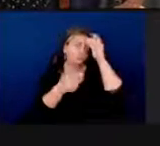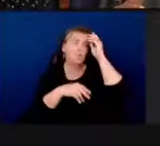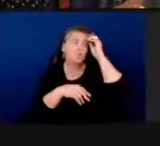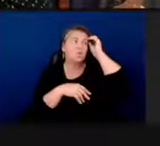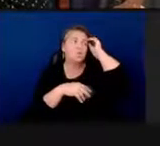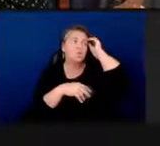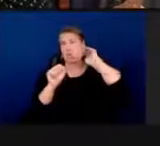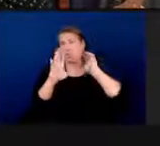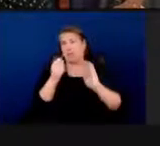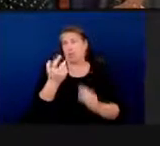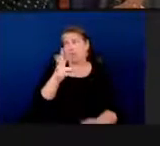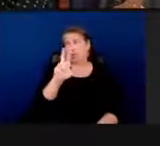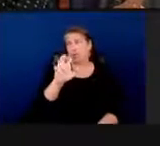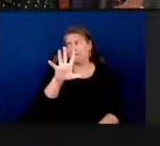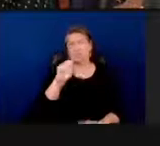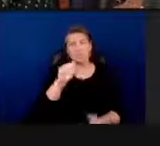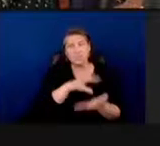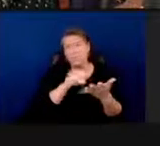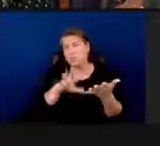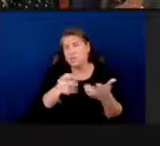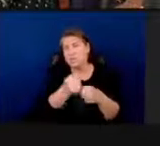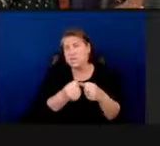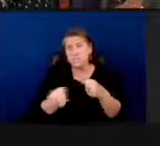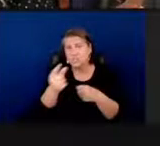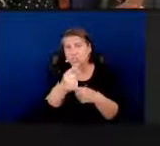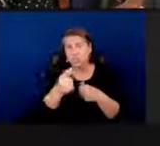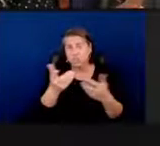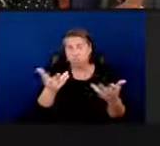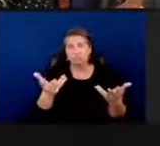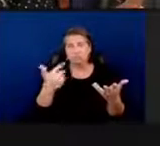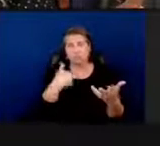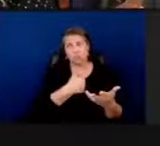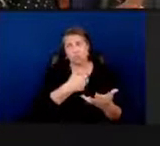الذين يريدون أن يذهبوا إلى مدارس بالقرب من